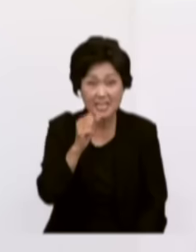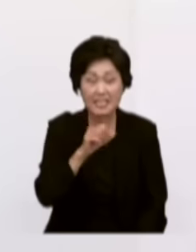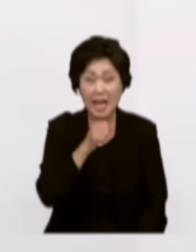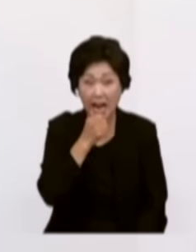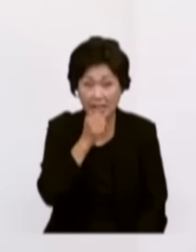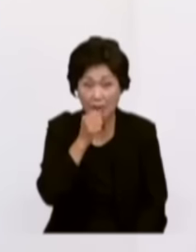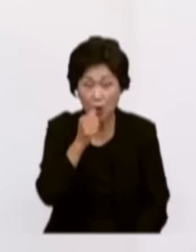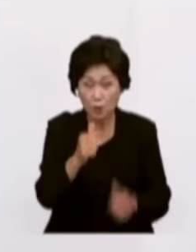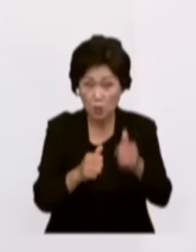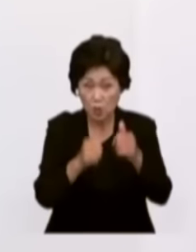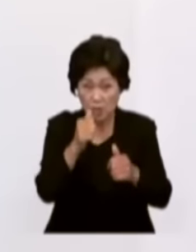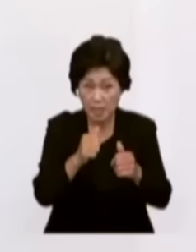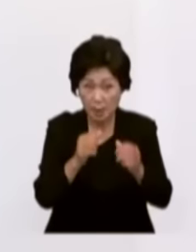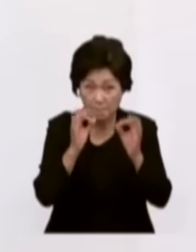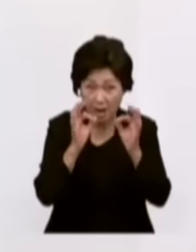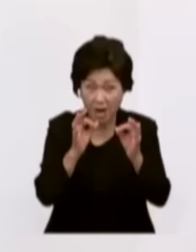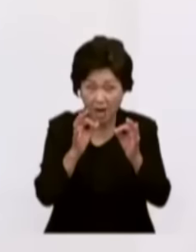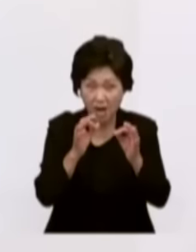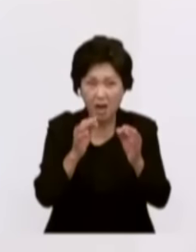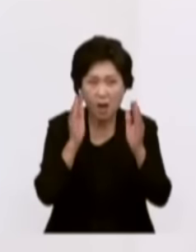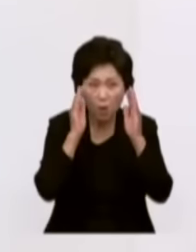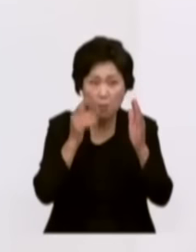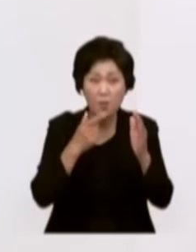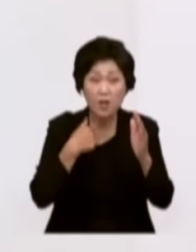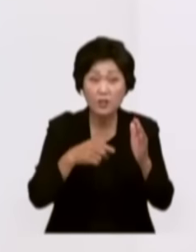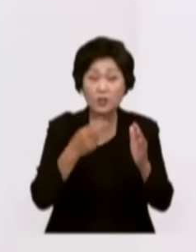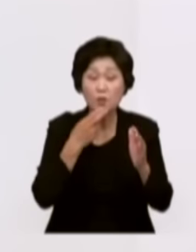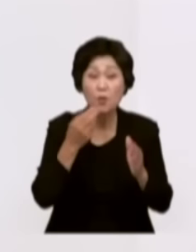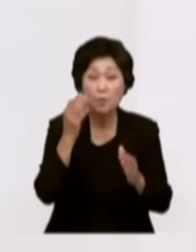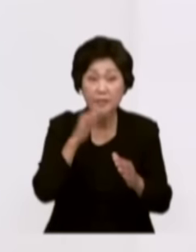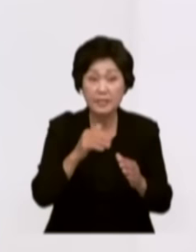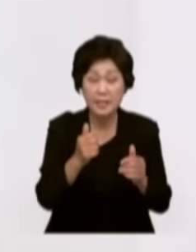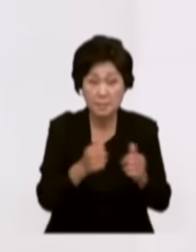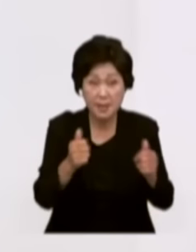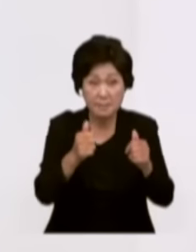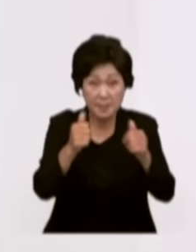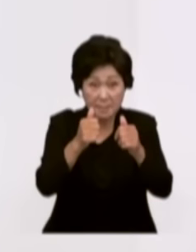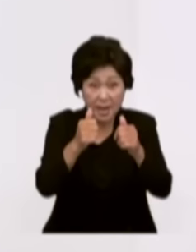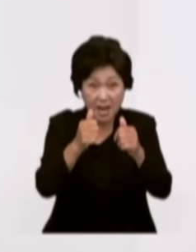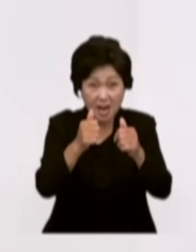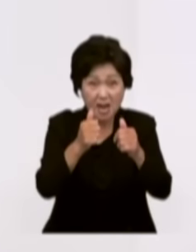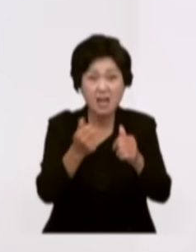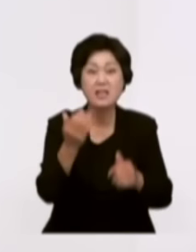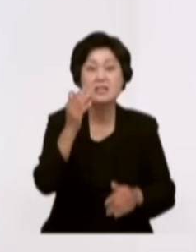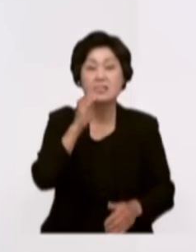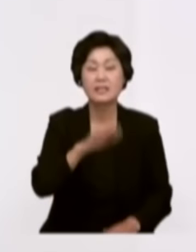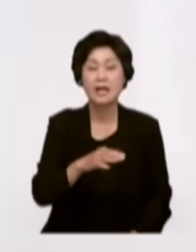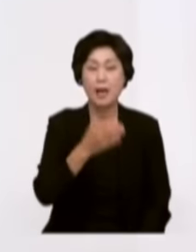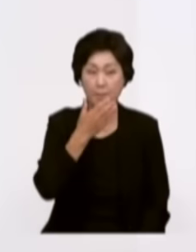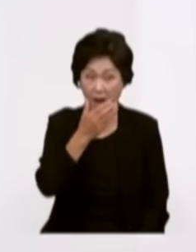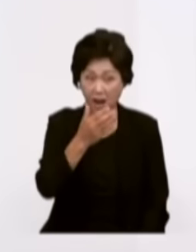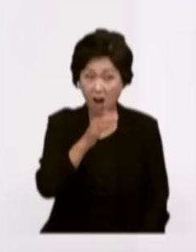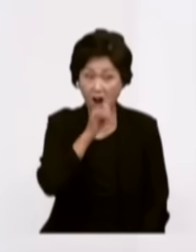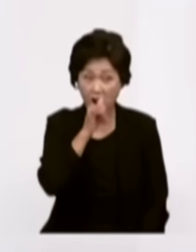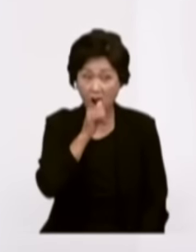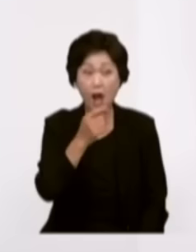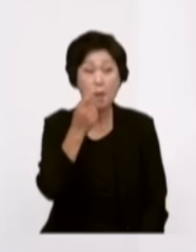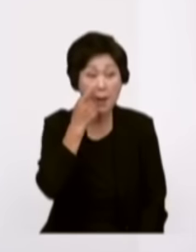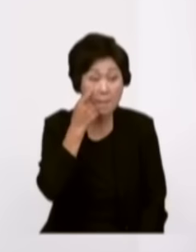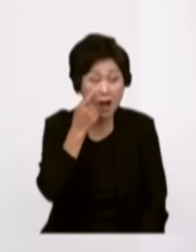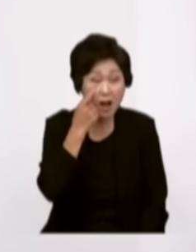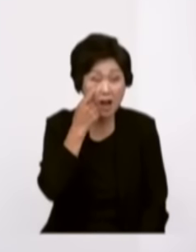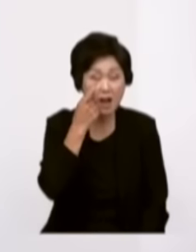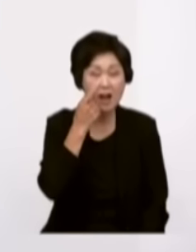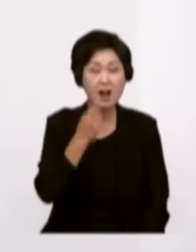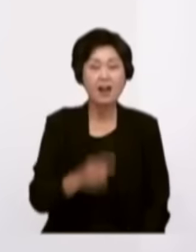좋게 최종 면접까지 갔었어요. 공부도 안 했는데. 네. 그래서 이제 마지막 김병찬 아나운서 찾아가면서 네가 가능성이 있으니까 한번 해봐라 라고